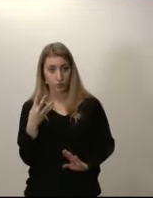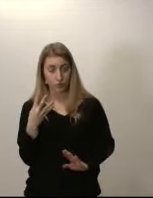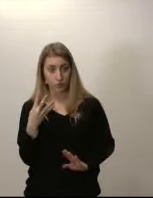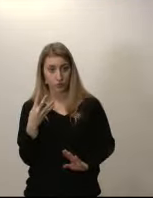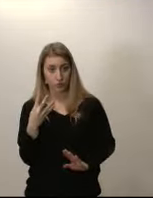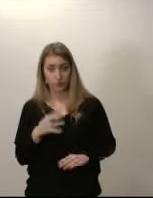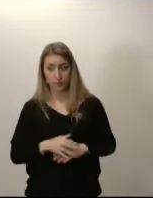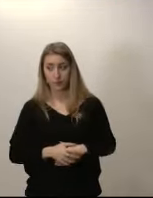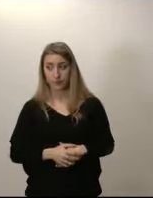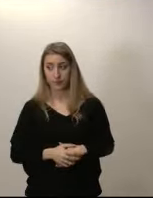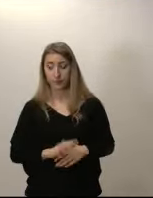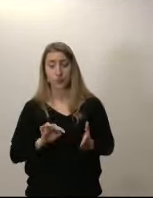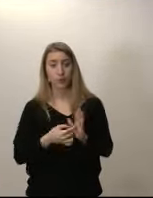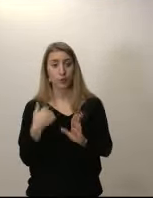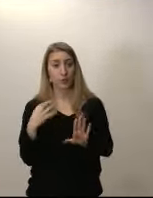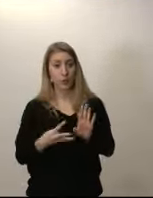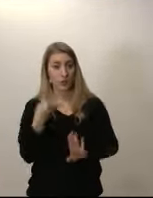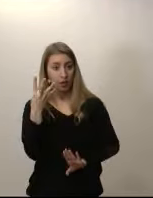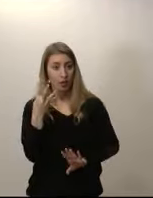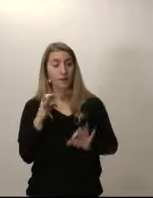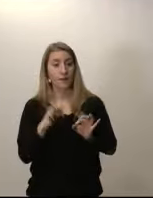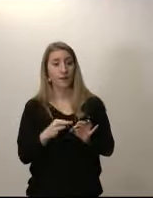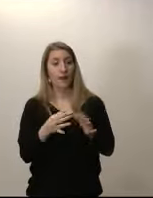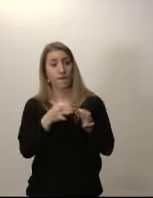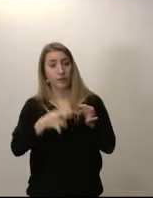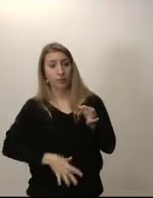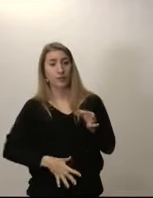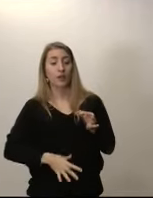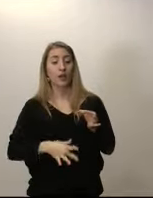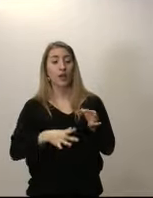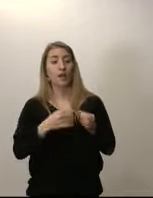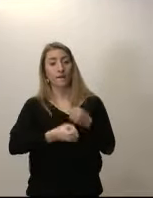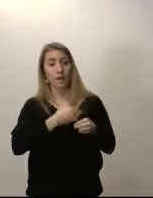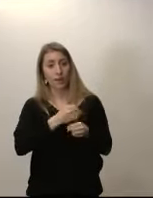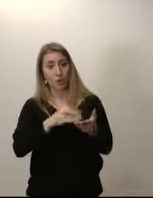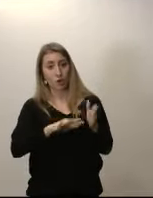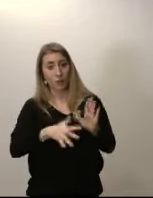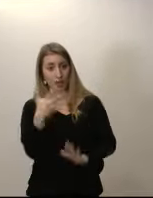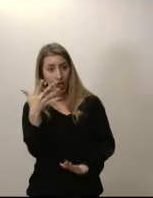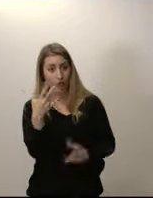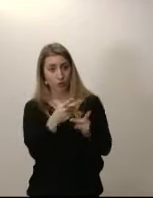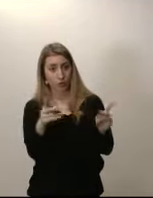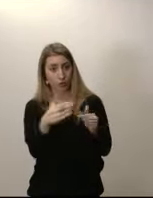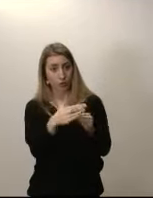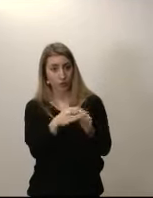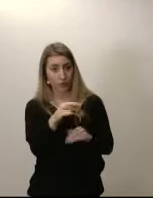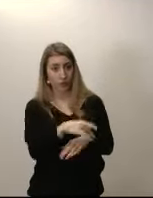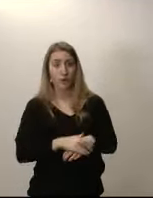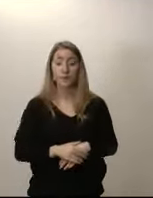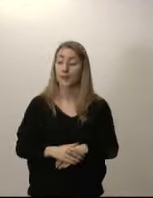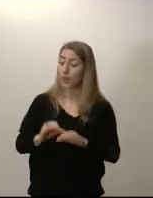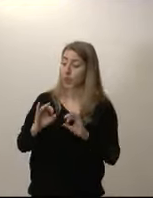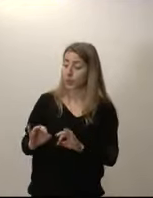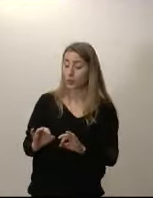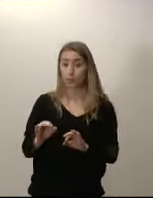point 14. Hein. Alors, on est au point 14, affectation du résultat de l'exercice 2015 de la ville. Oui. Monsieur Louis. Alors, en fait, nous avons.